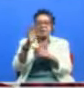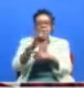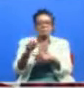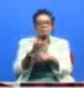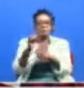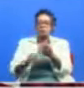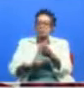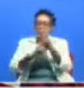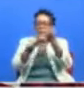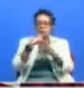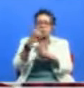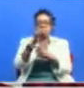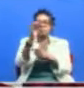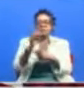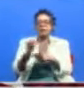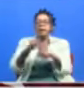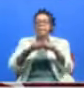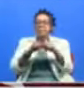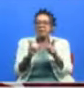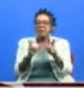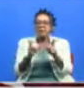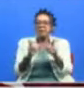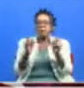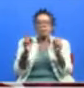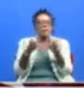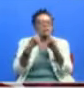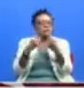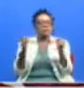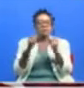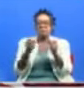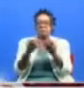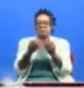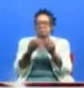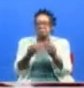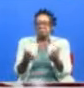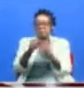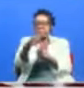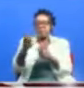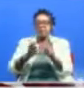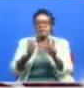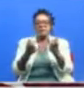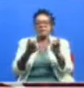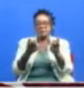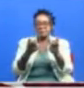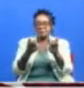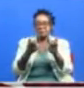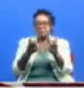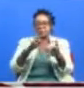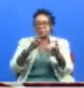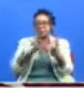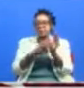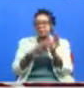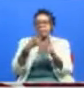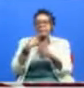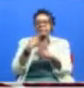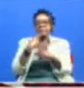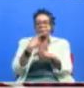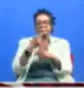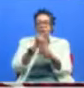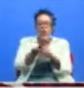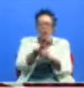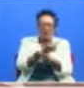mkono 100%. Lakini hauwezi kukandamiza vyombo vingine vya habari nchini kwa misingi kwamba ama kigezo kwamba kwa